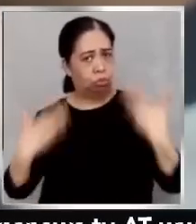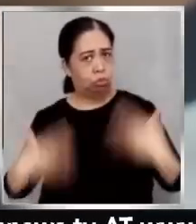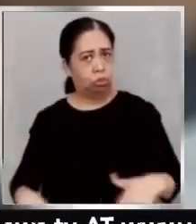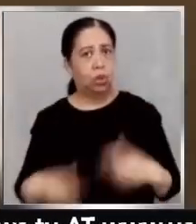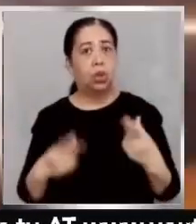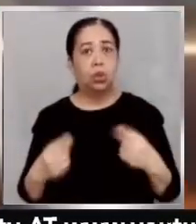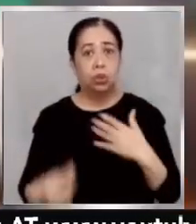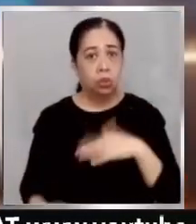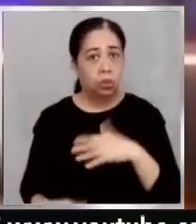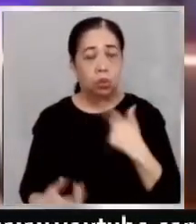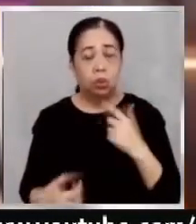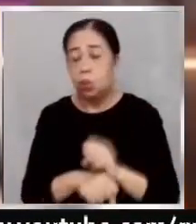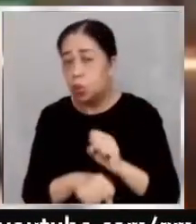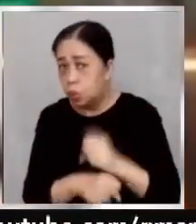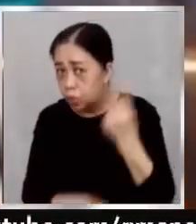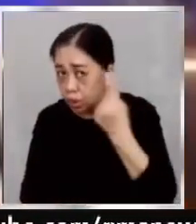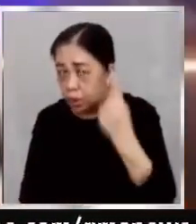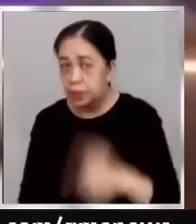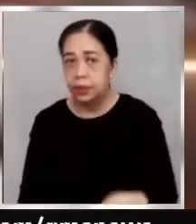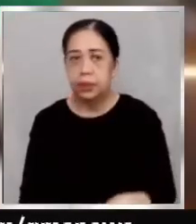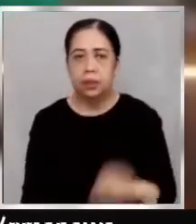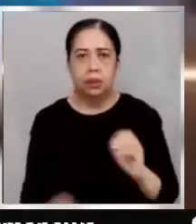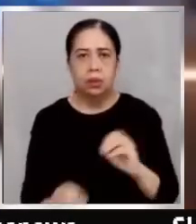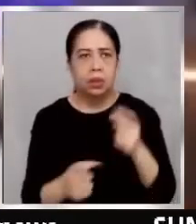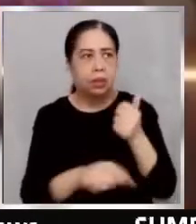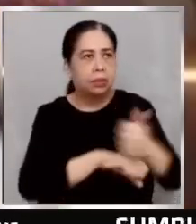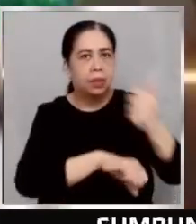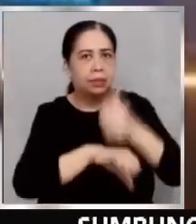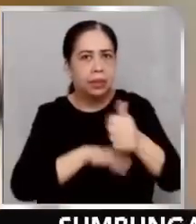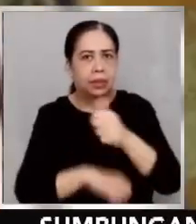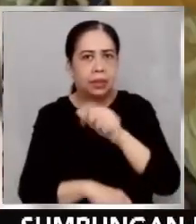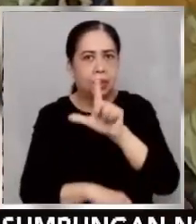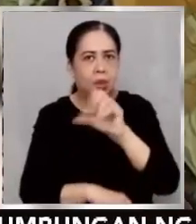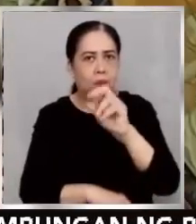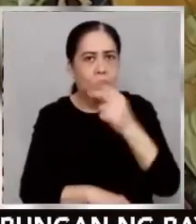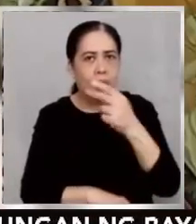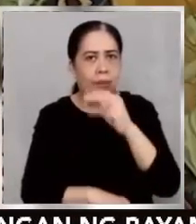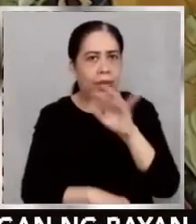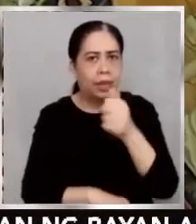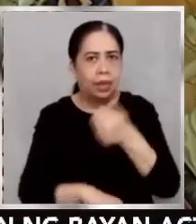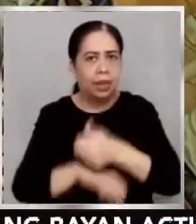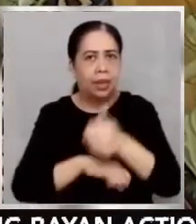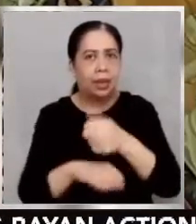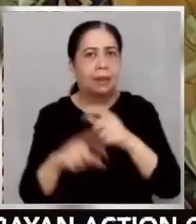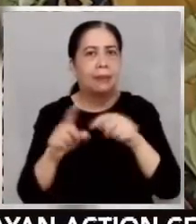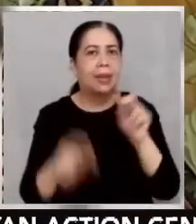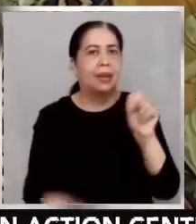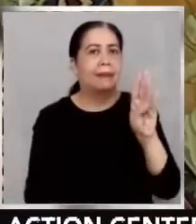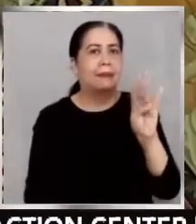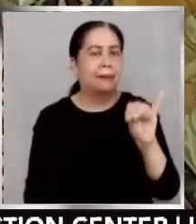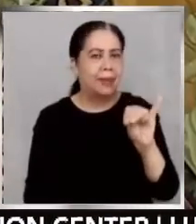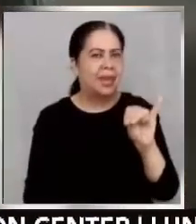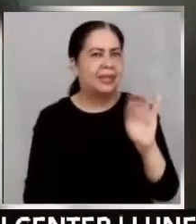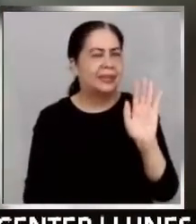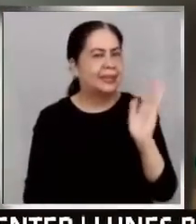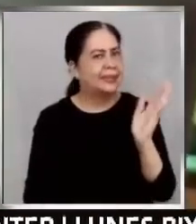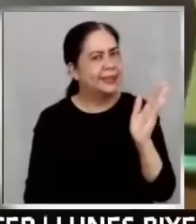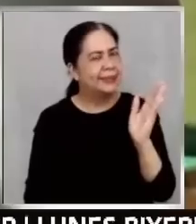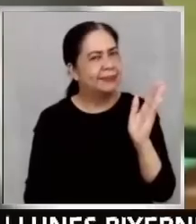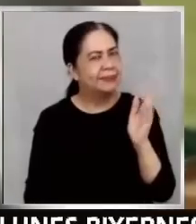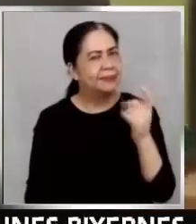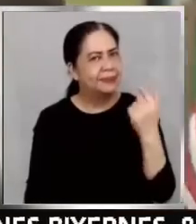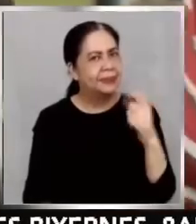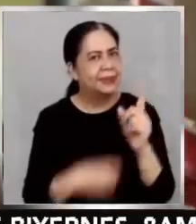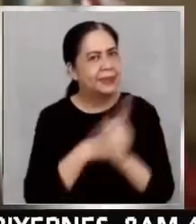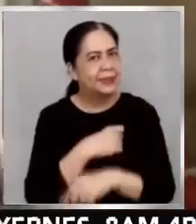talaga yung trabaho namin. Wala namang naninisi kina Mejia at sa mga nagsayaw. Pero sa NBI, may tila dapat panagutin ayon kay